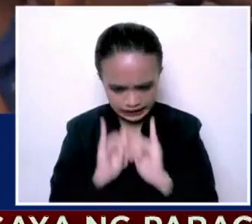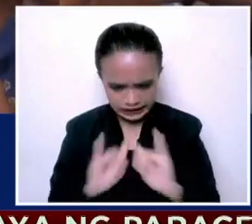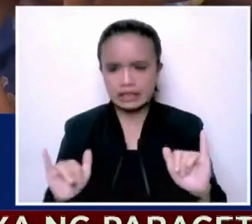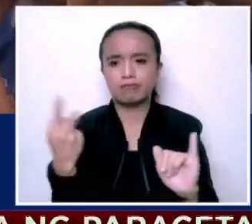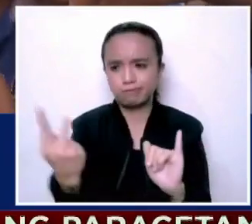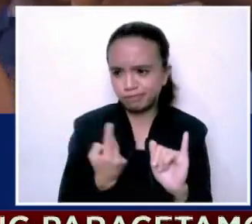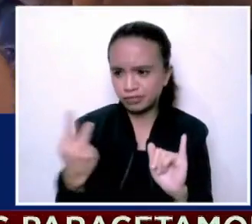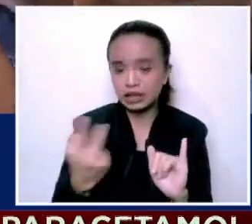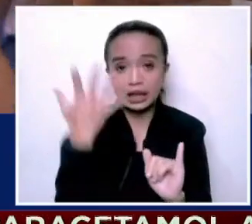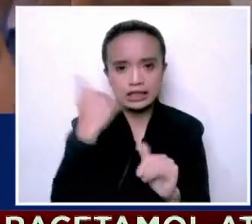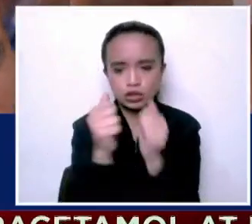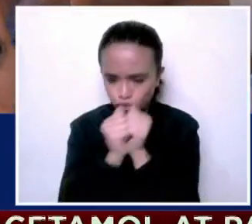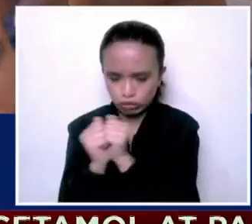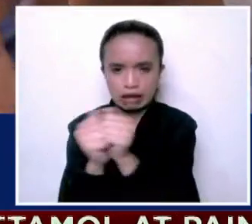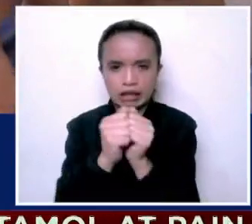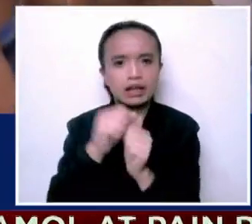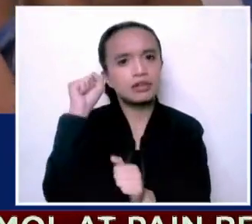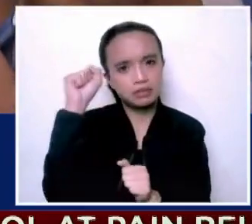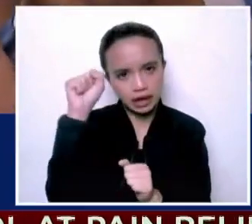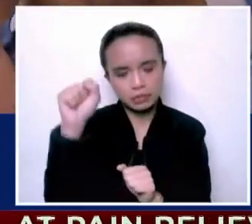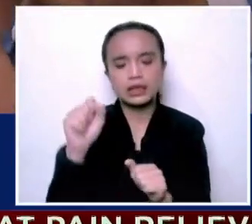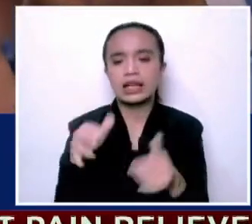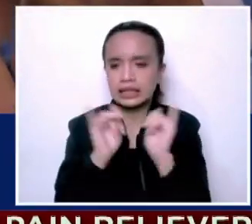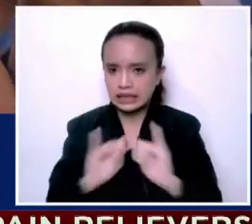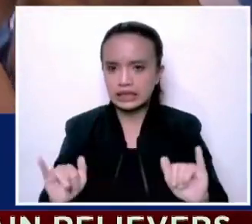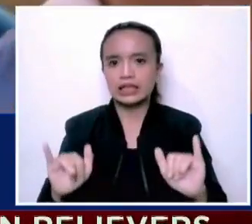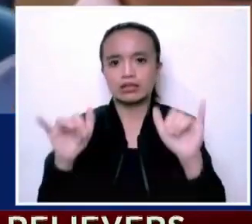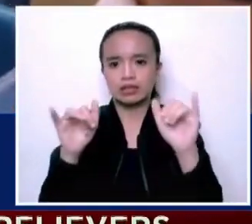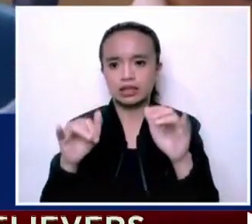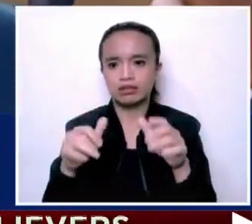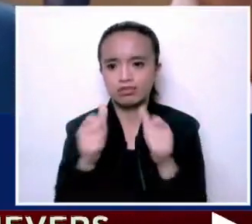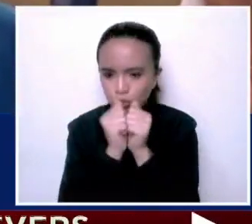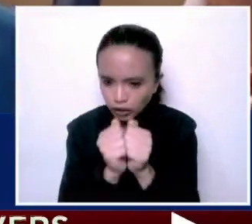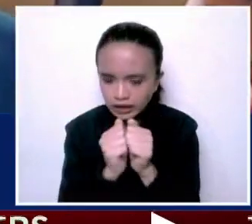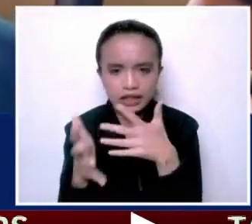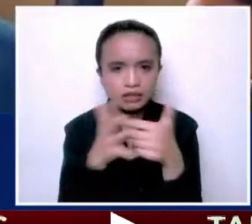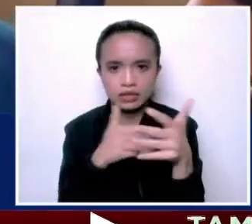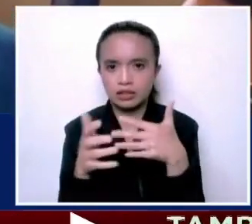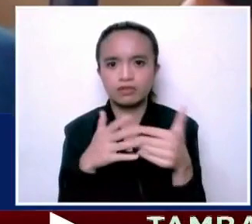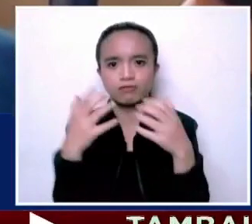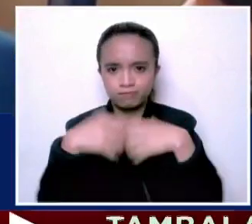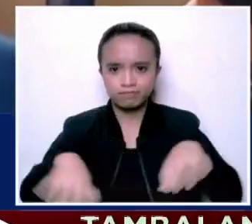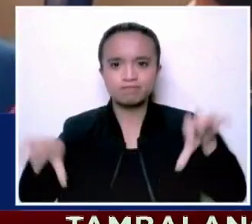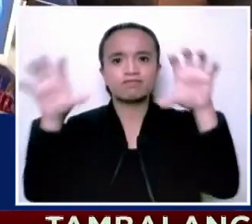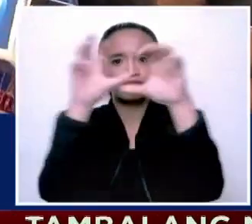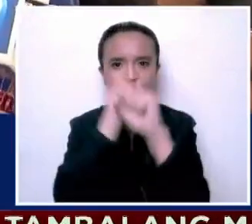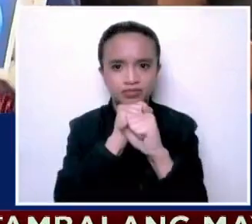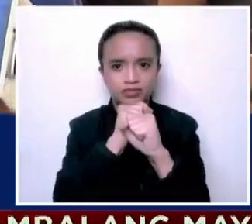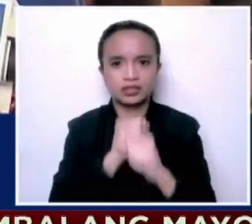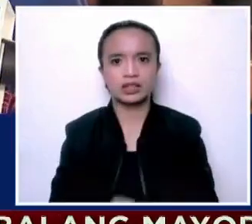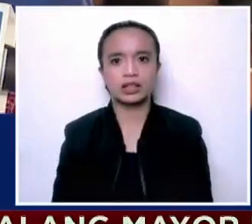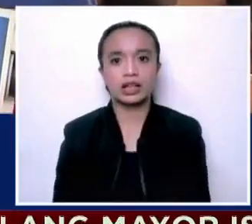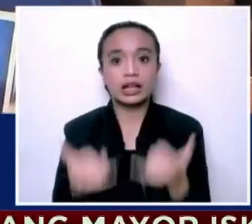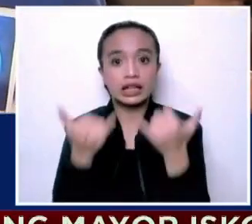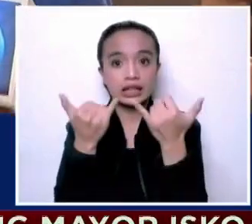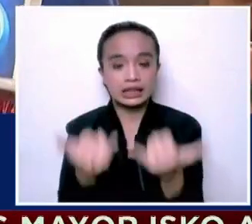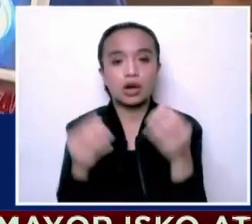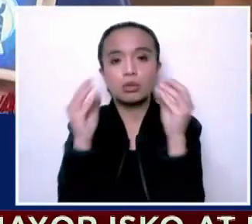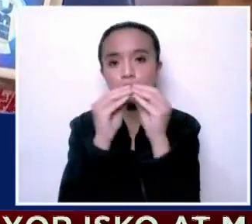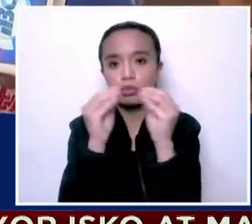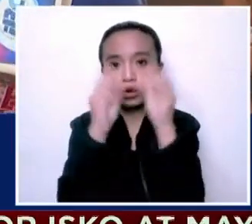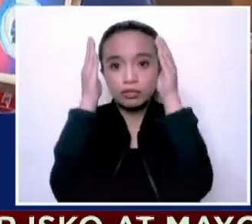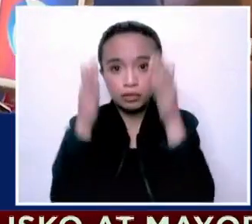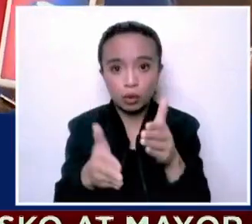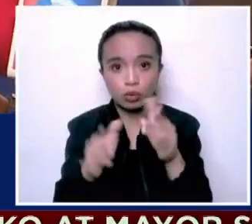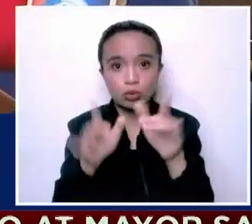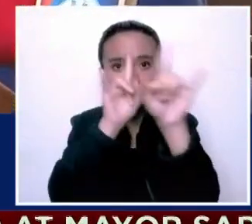and we will stay together hanggang sa logical conclusion ito. We are focusing on our campaign. Hindi namin tinitingnan yung kilos